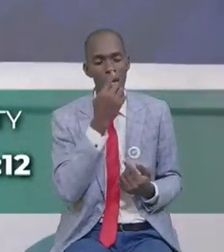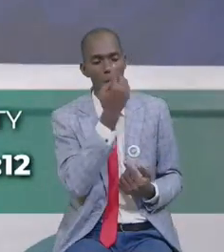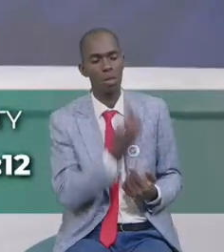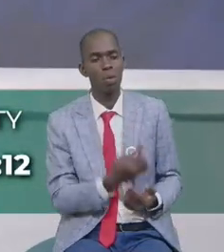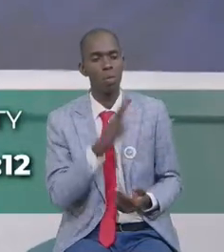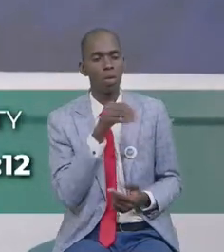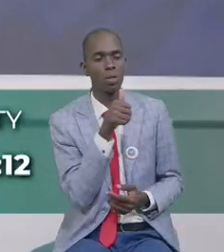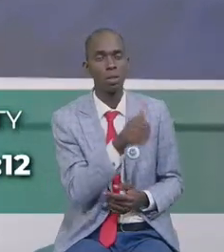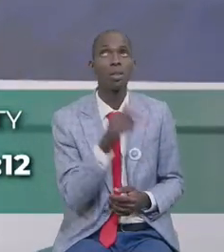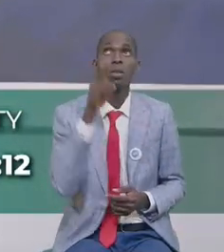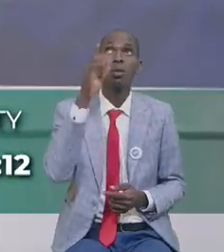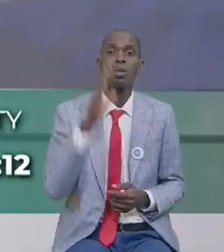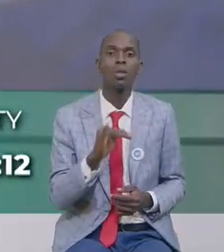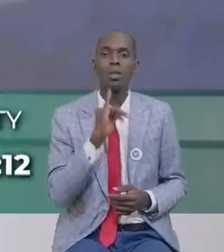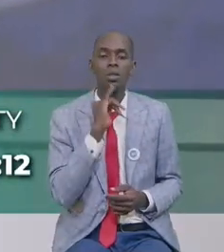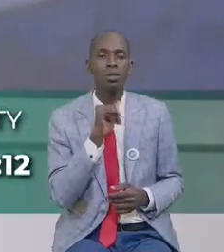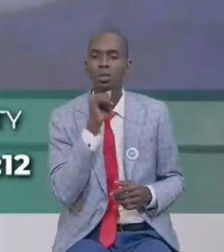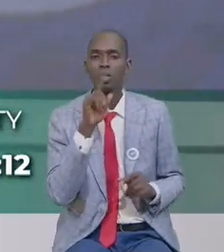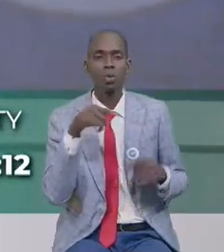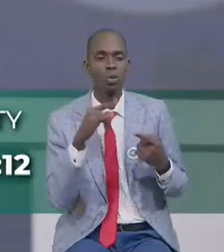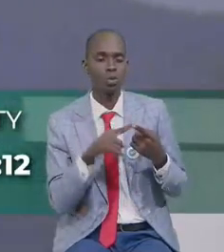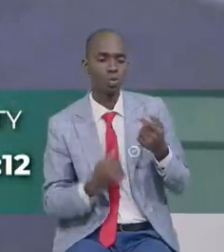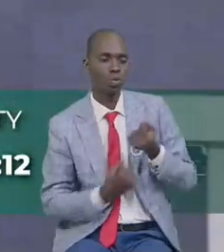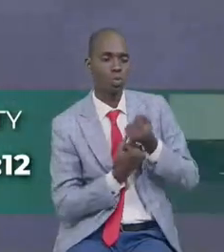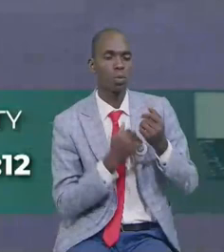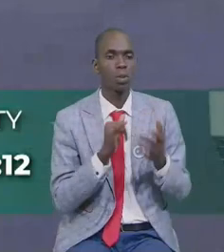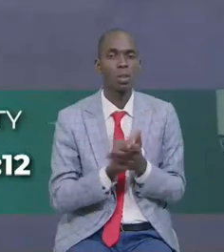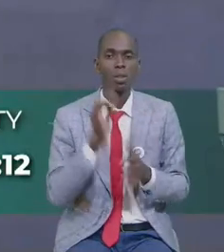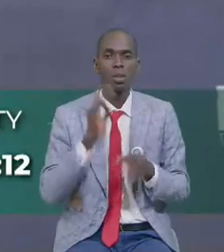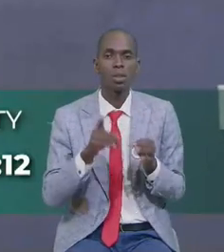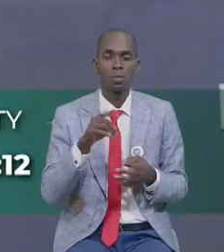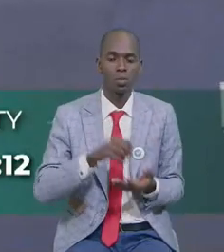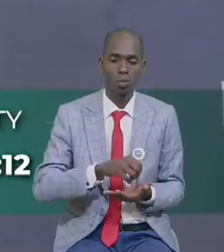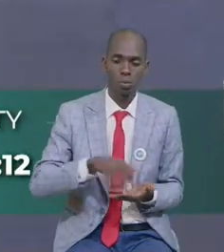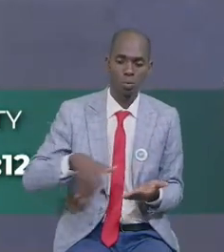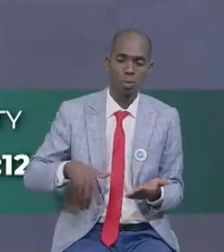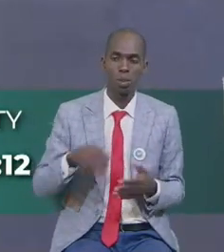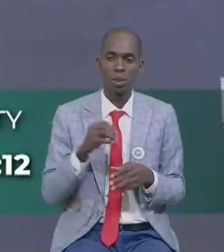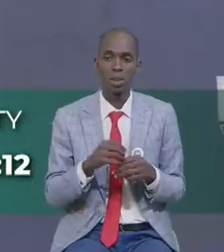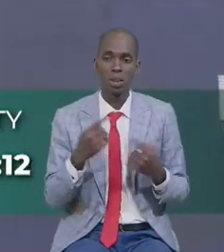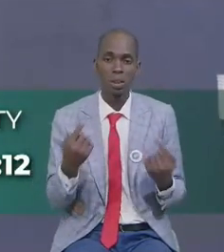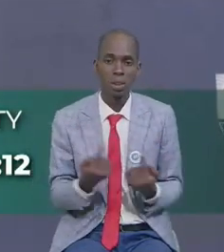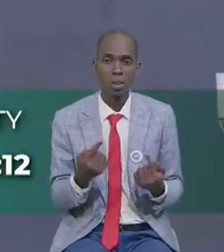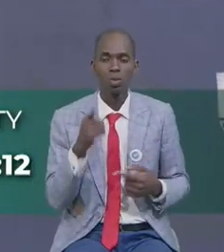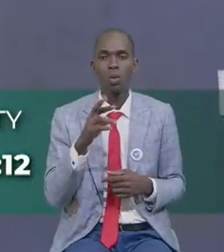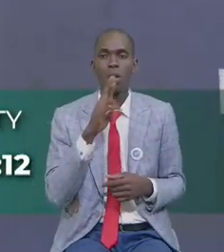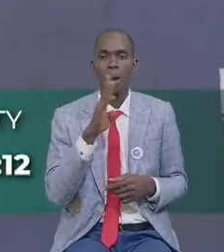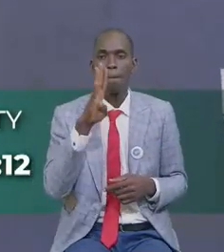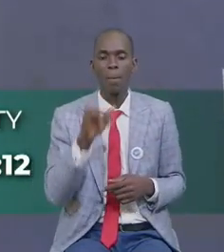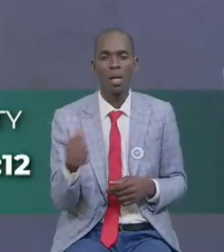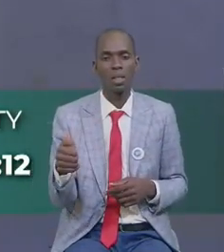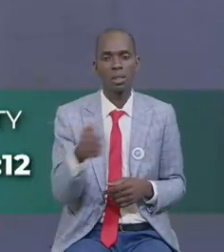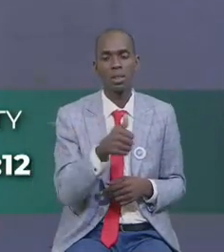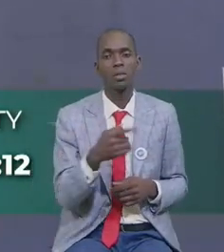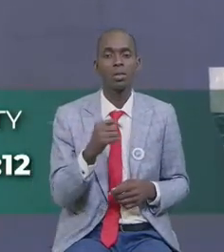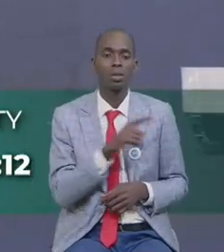là-bas, Dieu ne va pas soutenir cela. Si tu sèmes dans le péché, tu es seul. Dieu ne